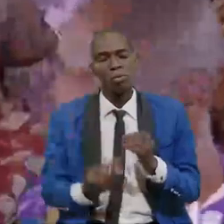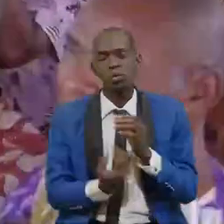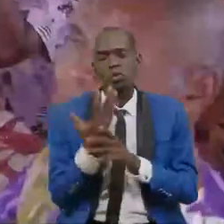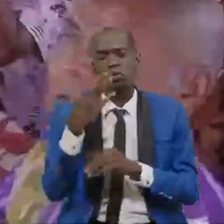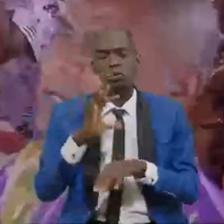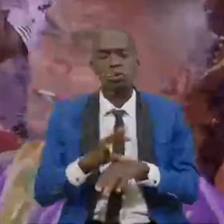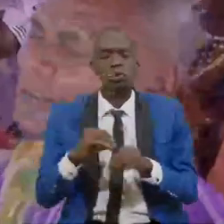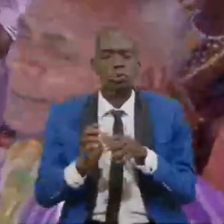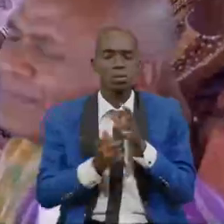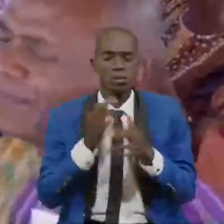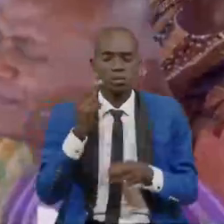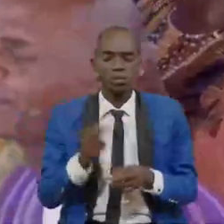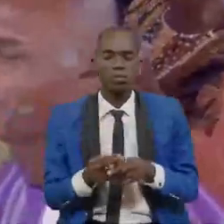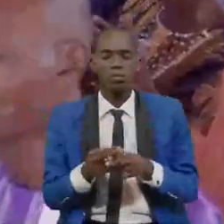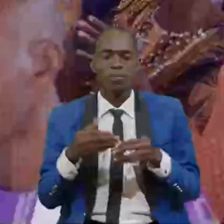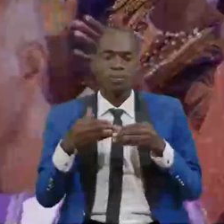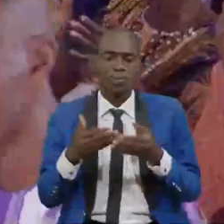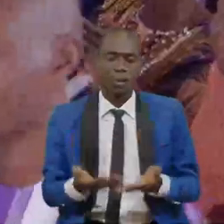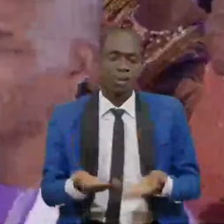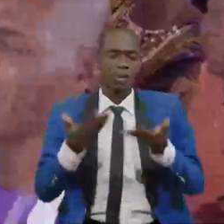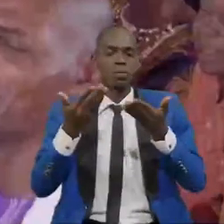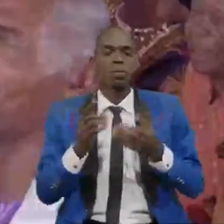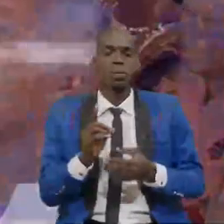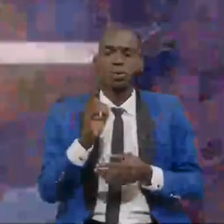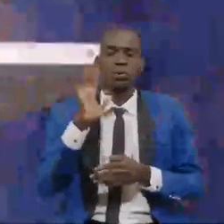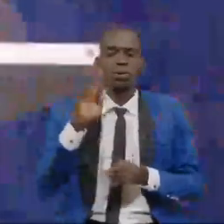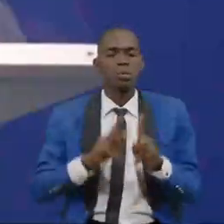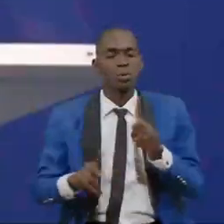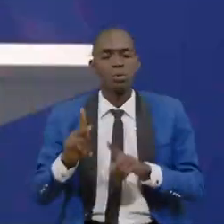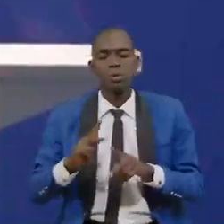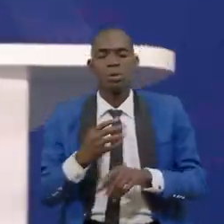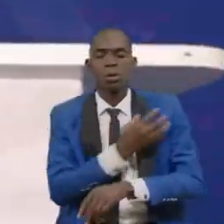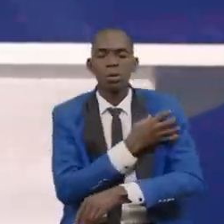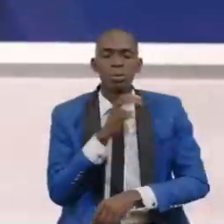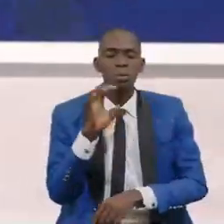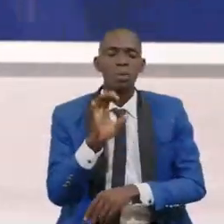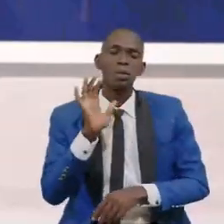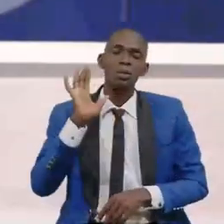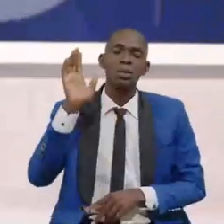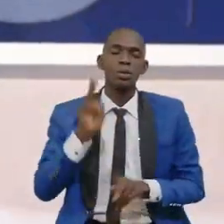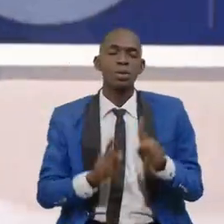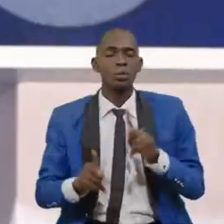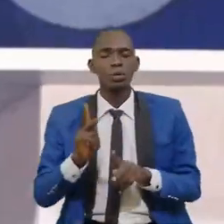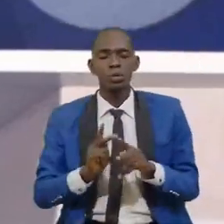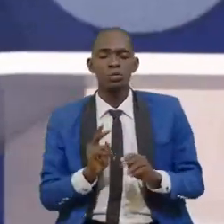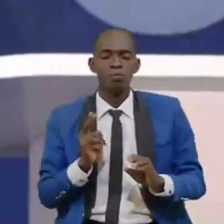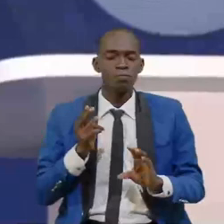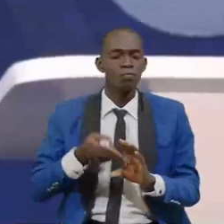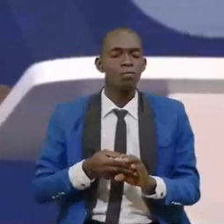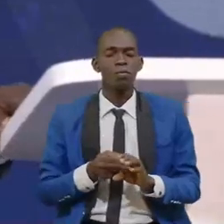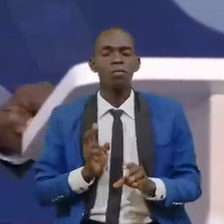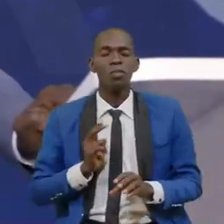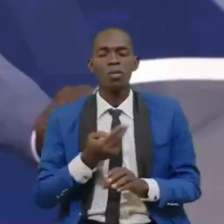nom de Jésus. Élève ton peuple, revêt ton peuple de puissance et